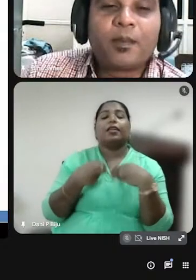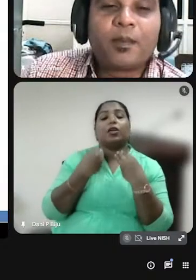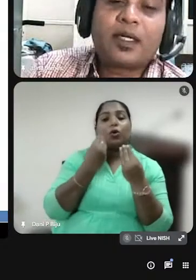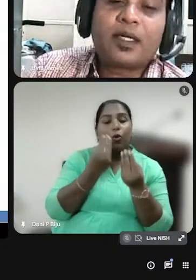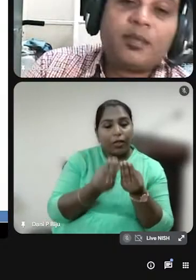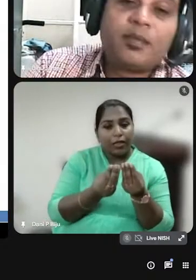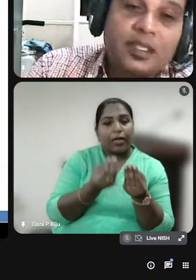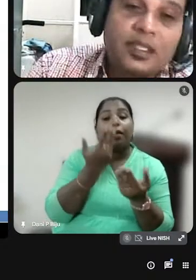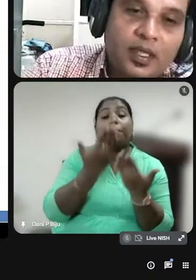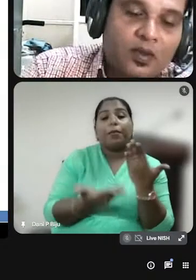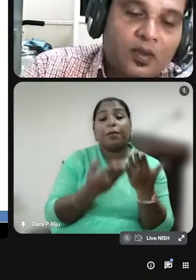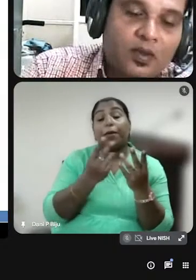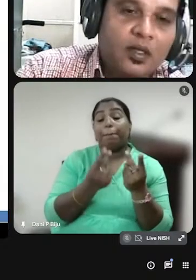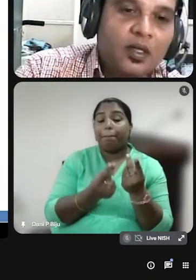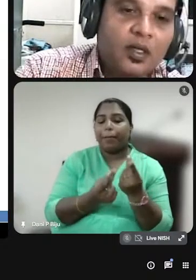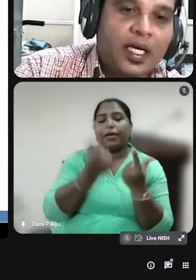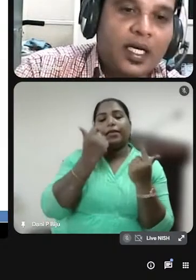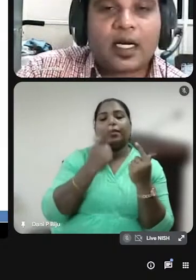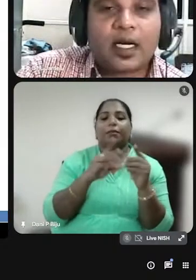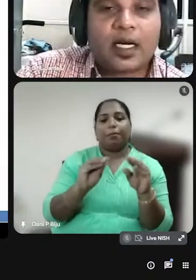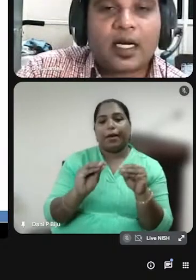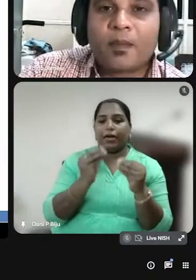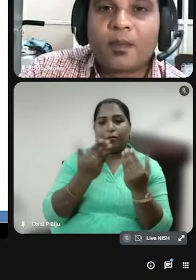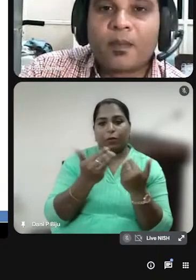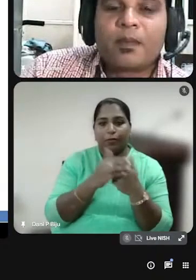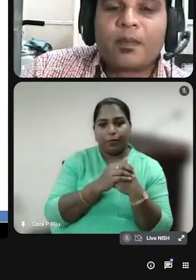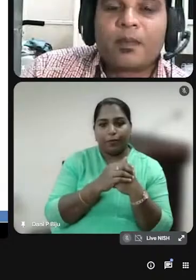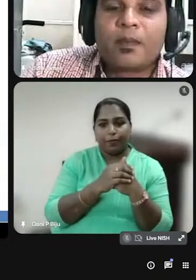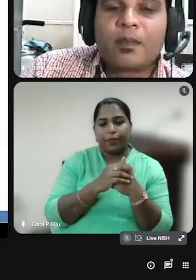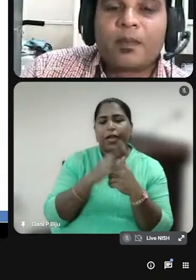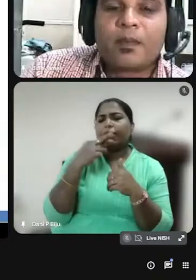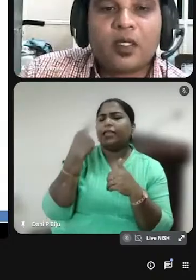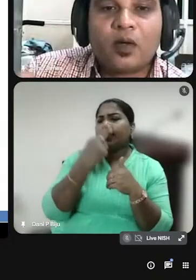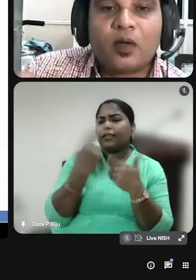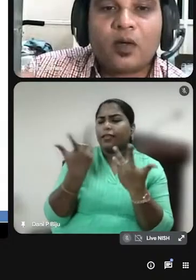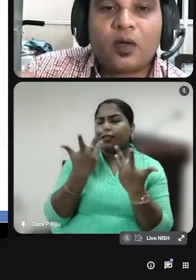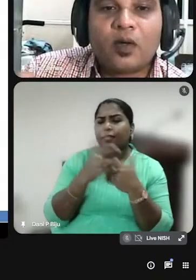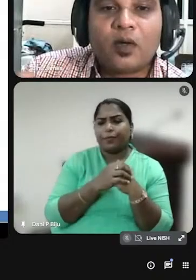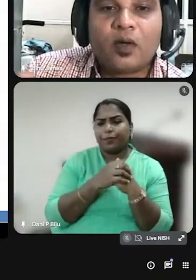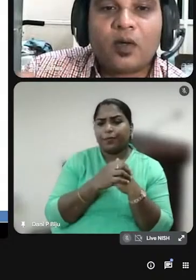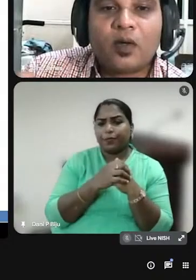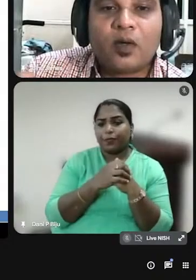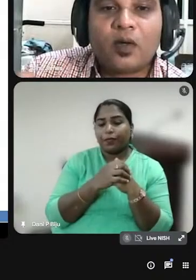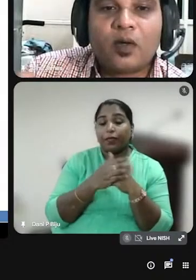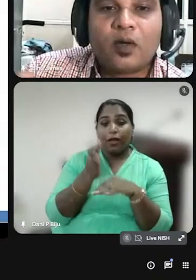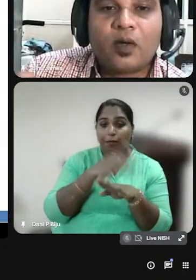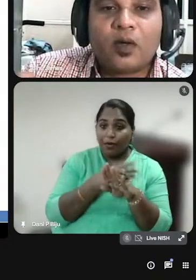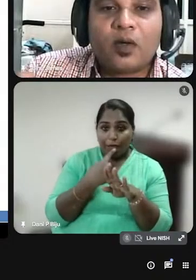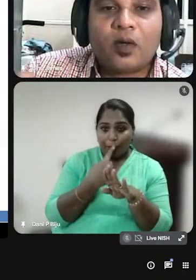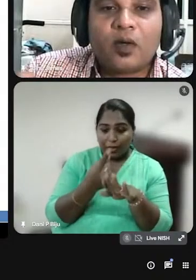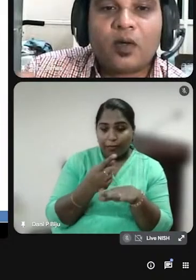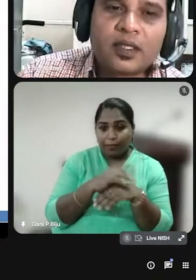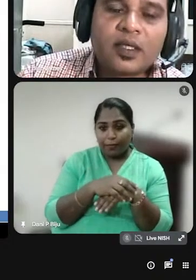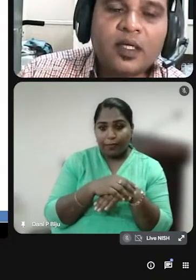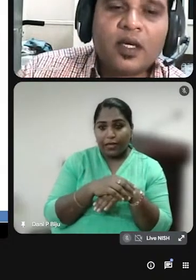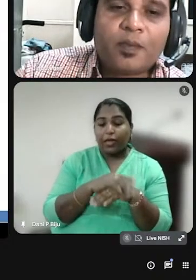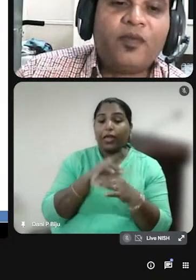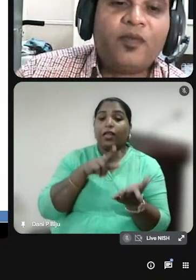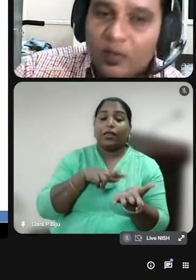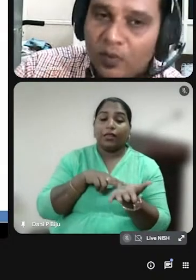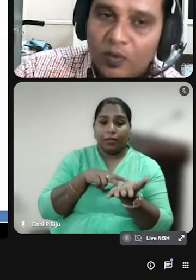കൂടെ പെട്ടെന്ന് മെച്ചപ്പെടാറുണ്ട്. അതിന്റെ കാരണം മറ്റേ നമ്മൾ ഓൾറെഡി പറഞ്ഞു, നടക്കാനുള്ള